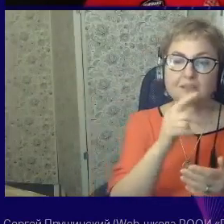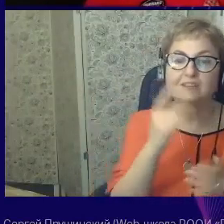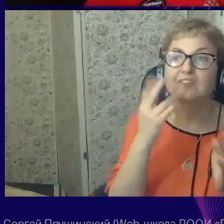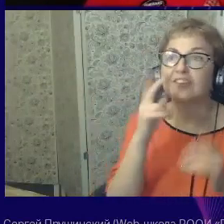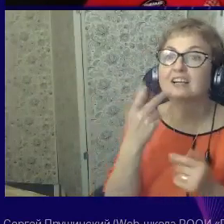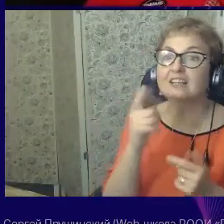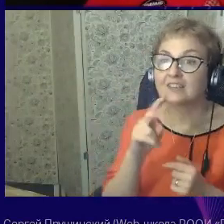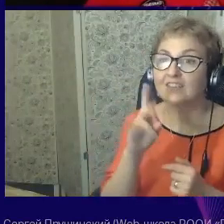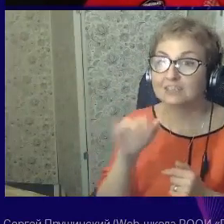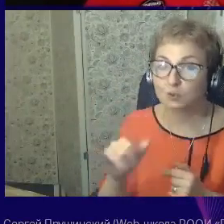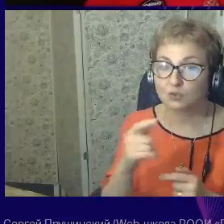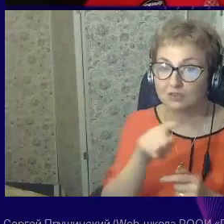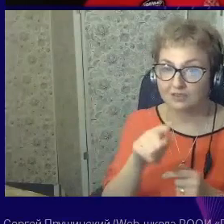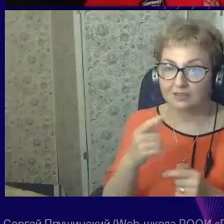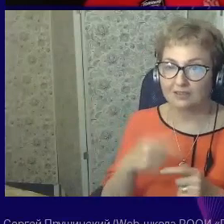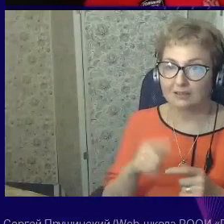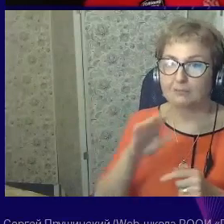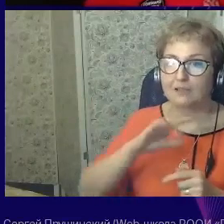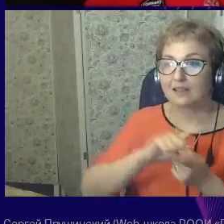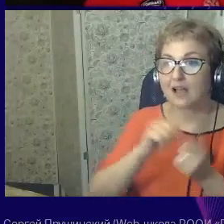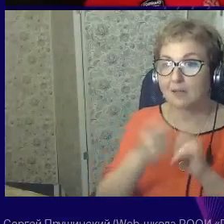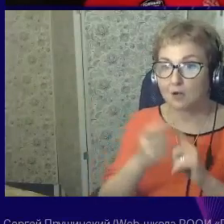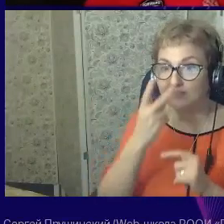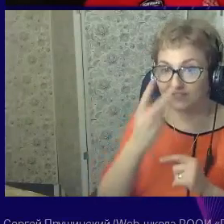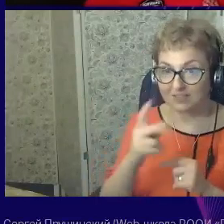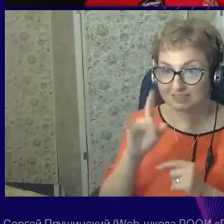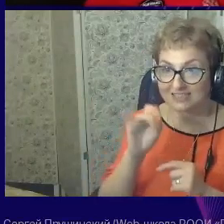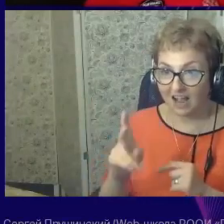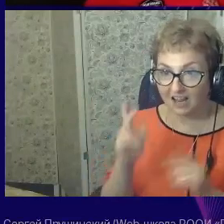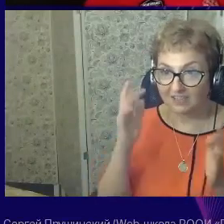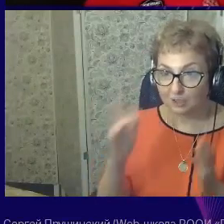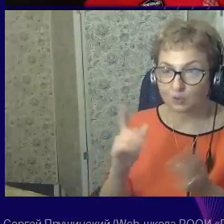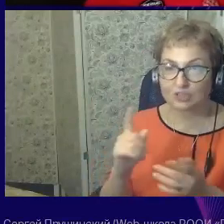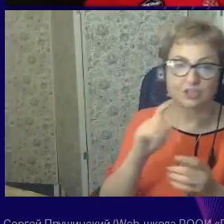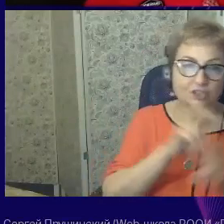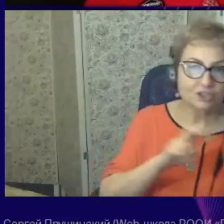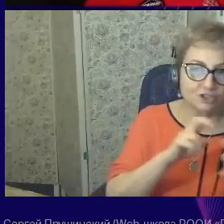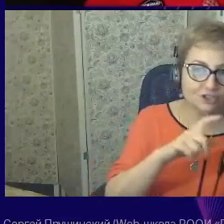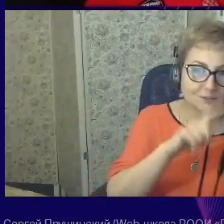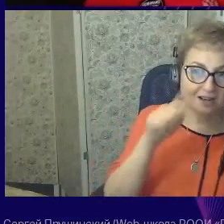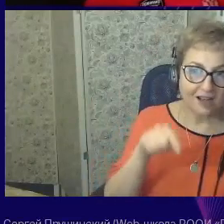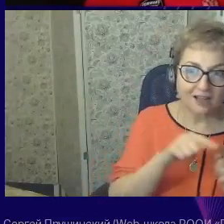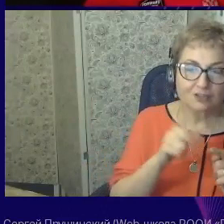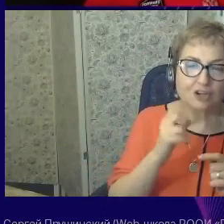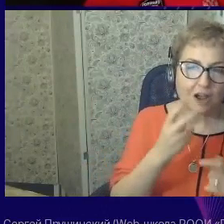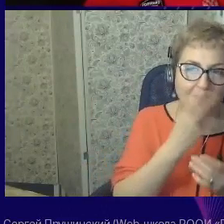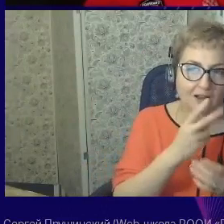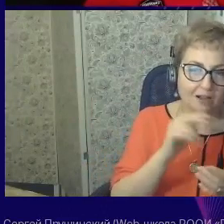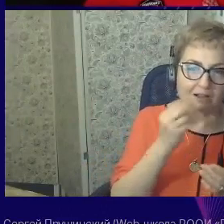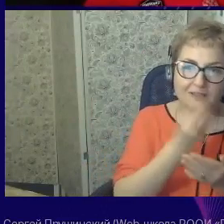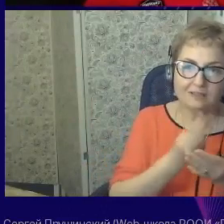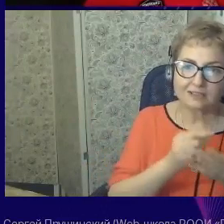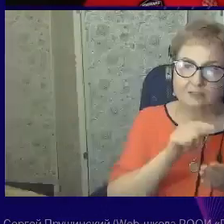лесу, либо наоборот, показываем, видим знак в лесу и ищем карточки, как он обозначается на